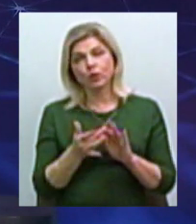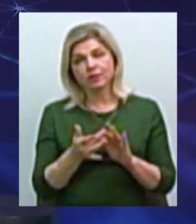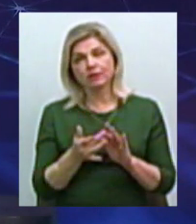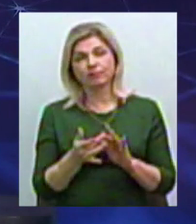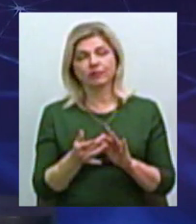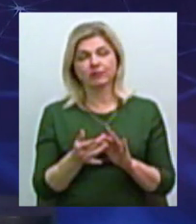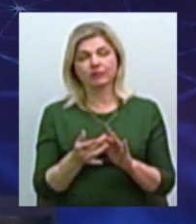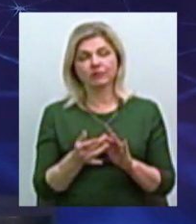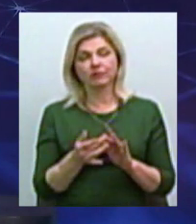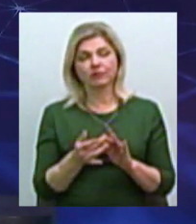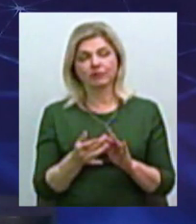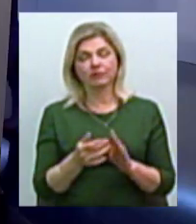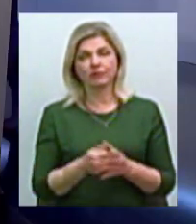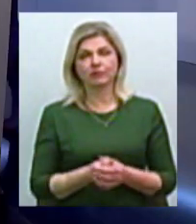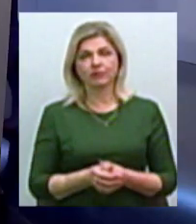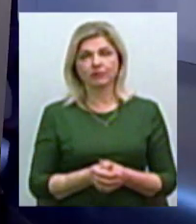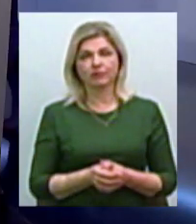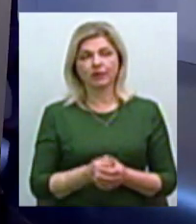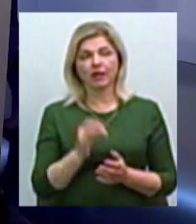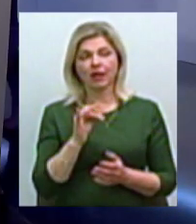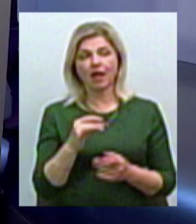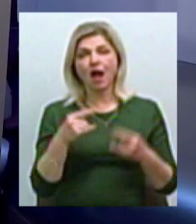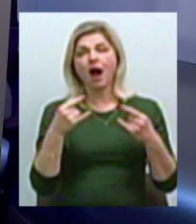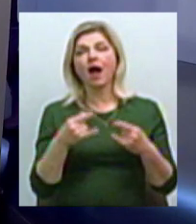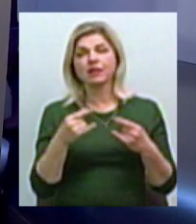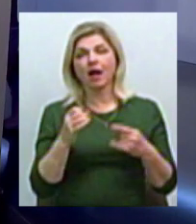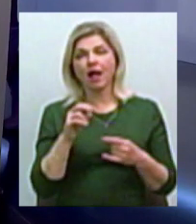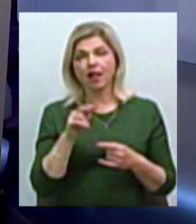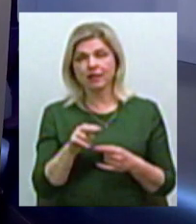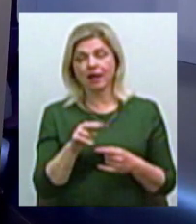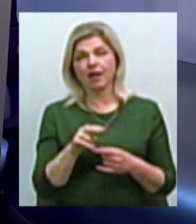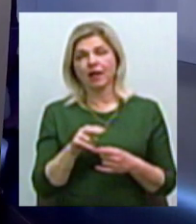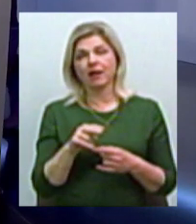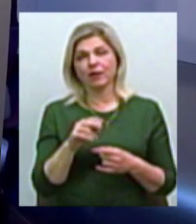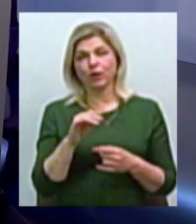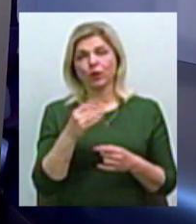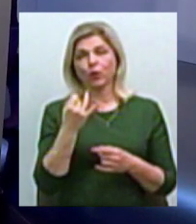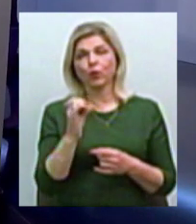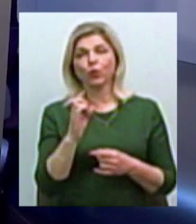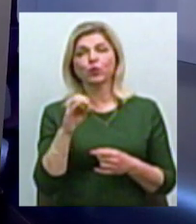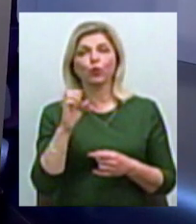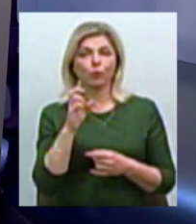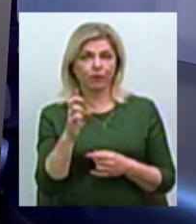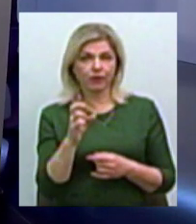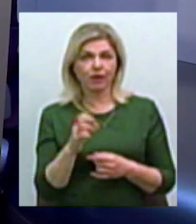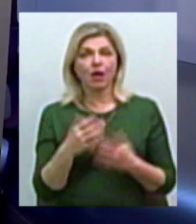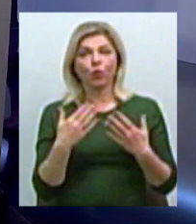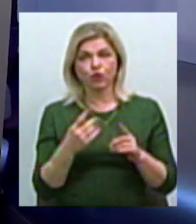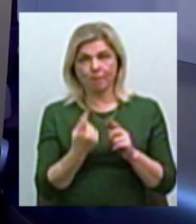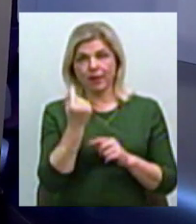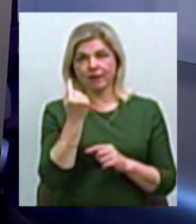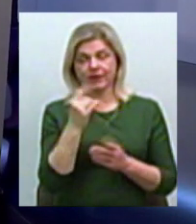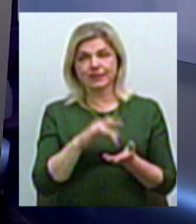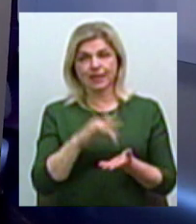І соцмережі, і канал YouTube. Зараз все створюється. Єдине, що перший медіа-центр ми вже відкрили.